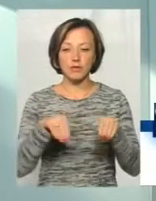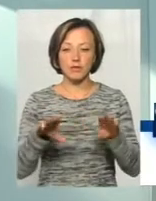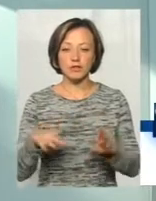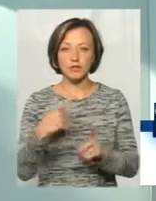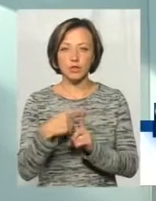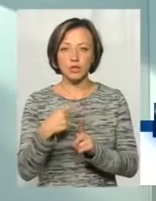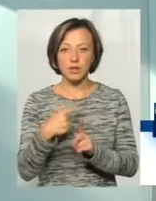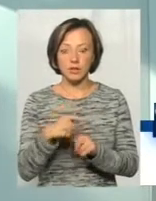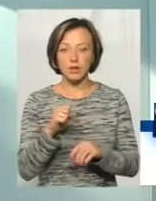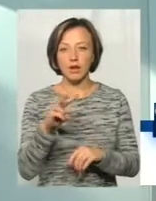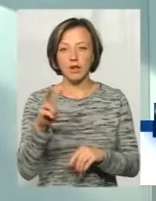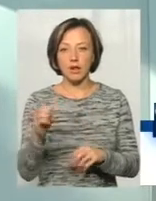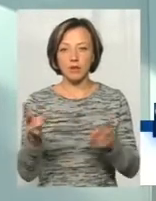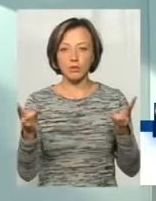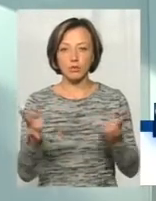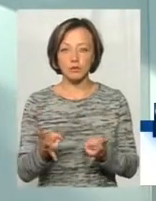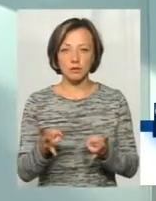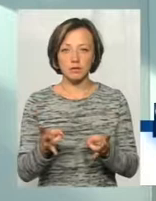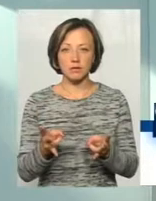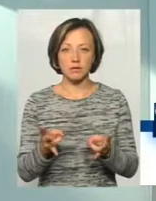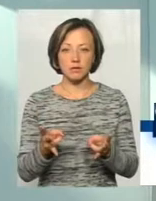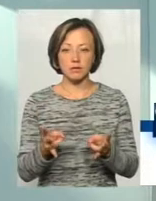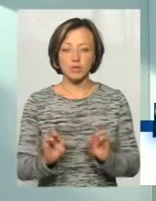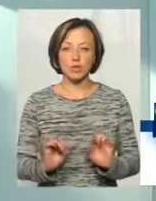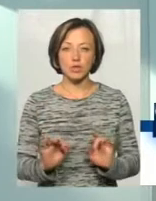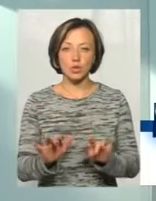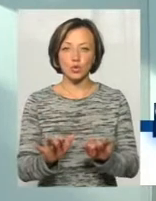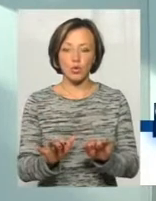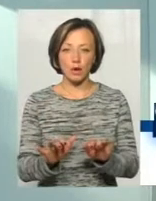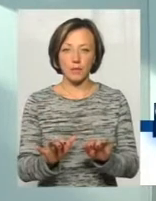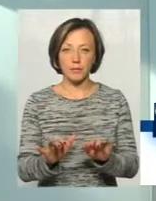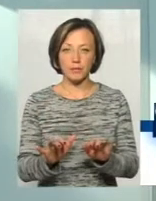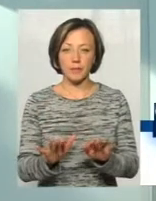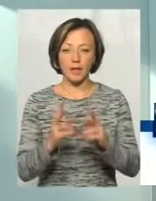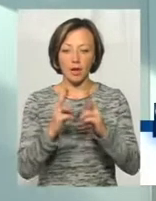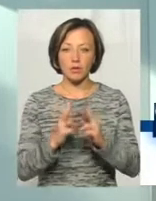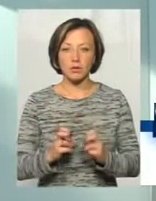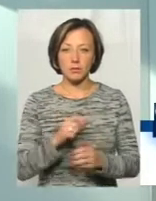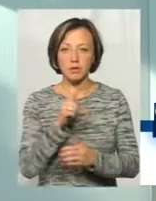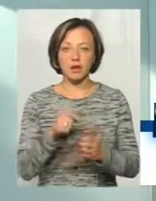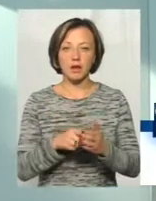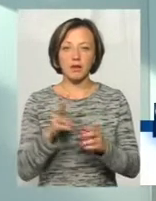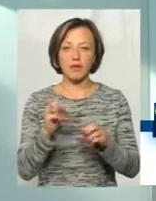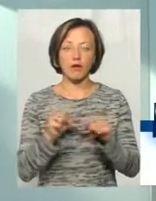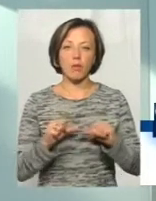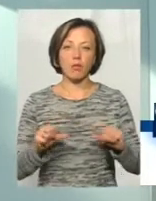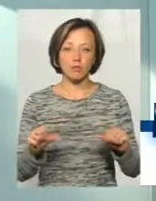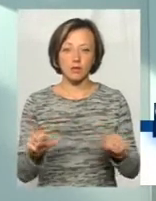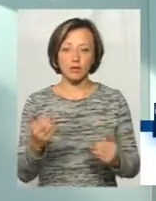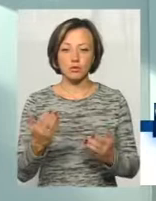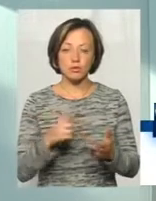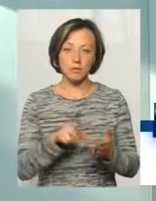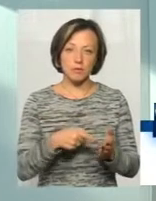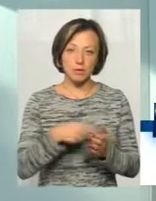позитивно, але для цього необхідна процедура розгляду цього питання на комісії. Ну, якщо це